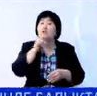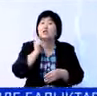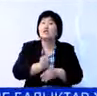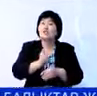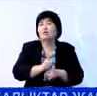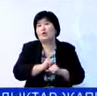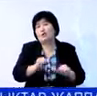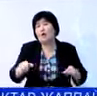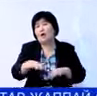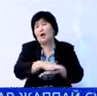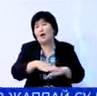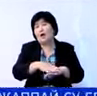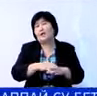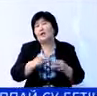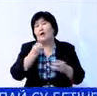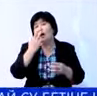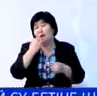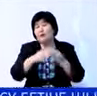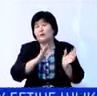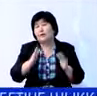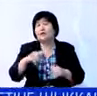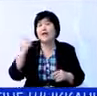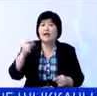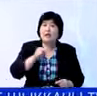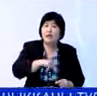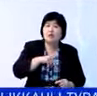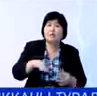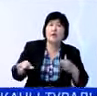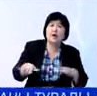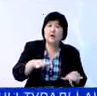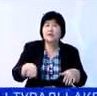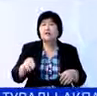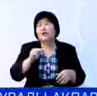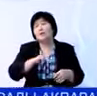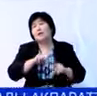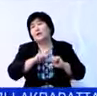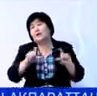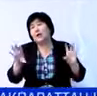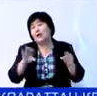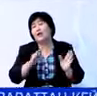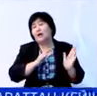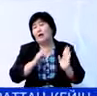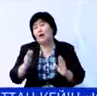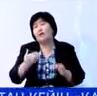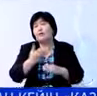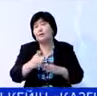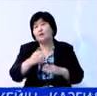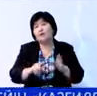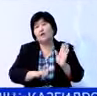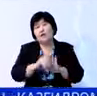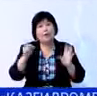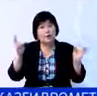болмайды. Қалыпты жағдайға экономикада, тіршілікте, мекемелердің, ұйымдардың қызметі де қалыпты жағдайға біртіндеп келуге